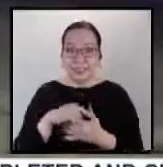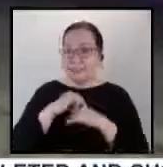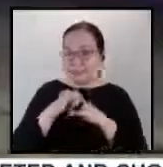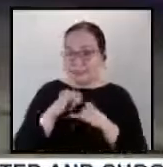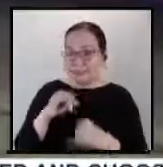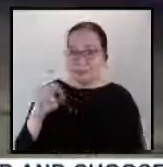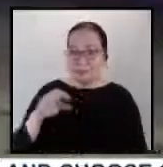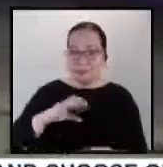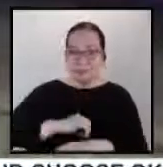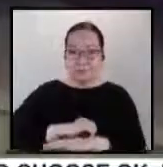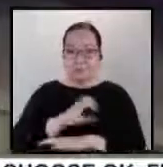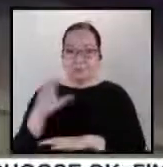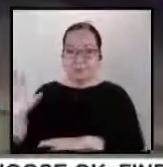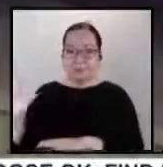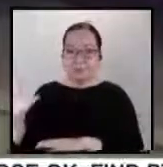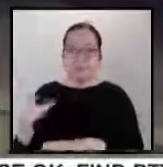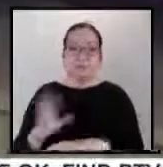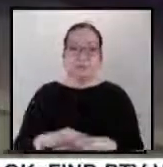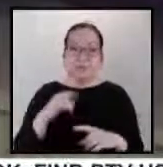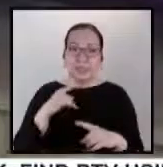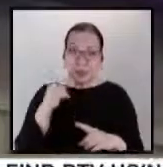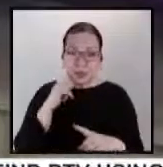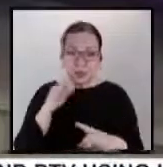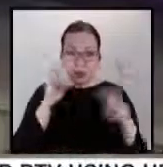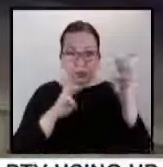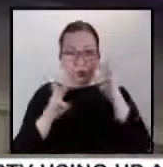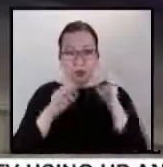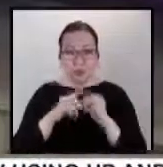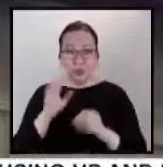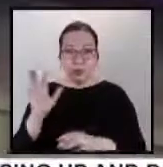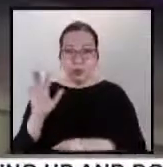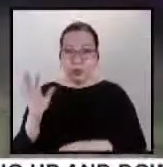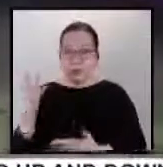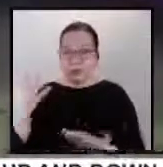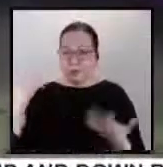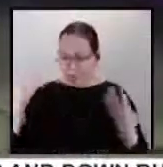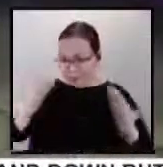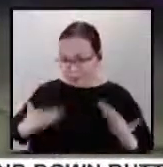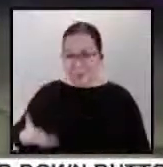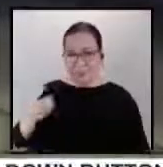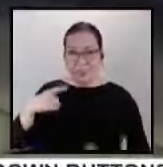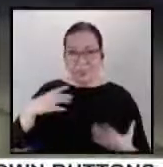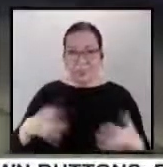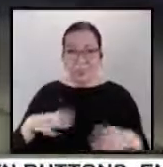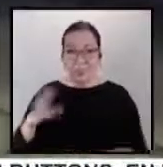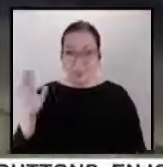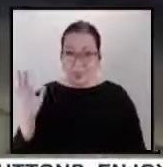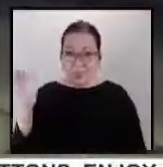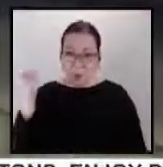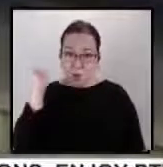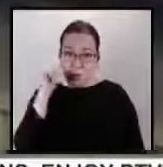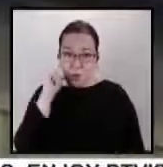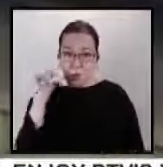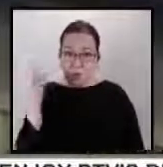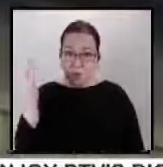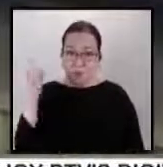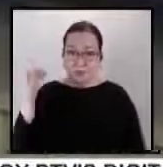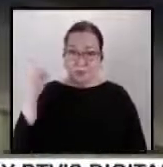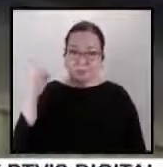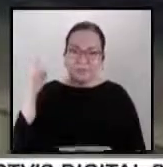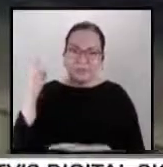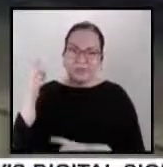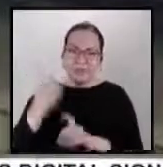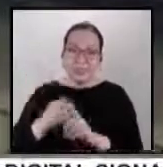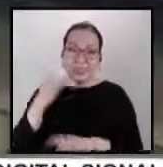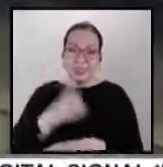Namomblema ba kayo sa pang-OOTD ninyo outfit of the day? Naku, sagot na namin kayo. Atin pong aalamin kung ano nga